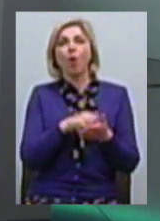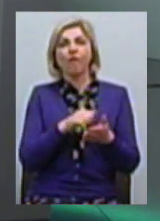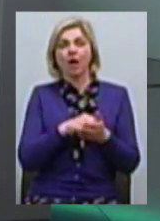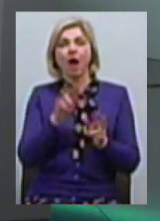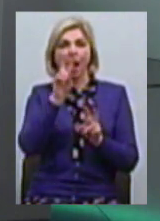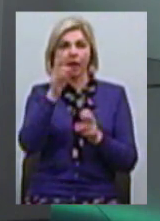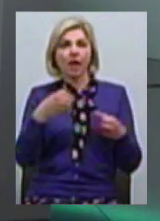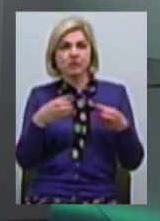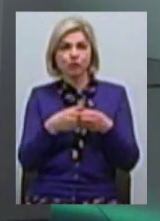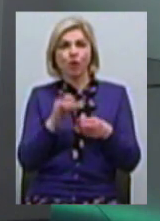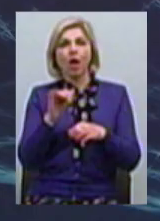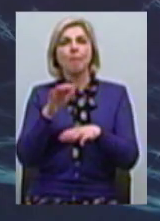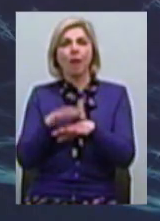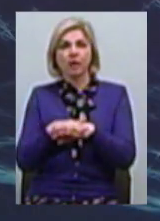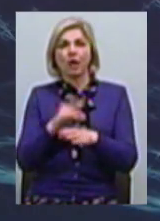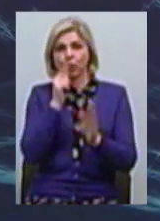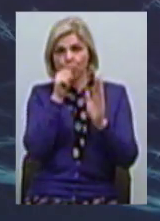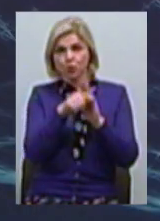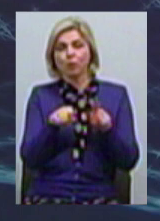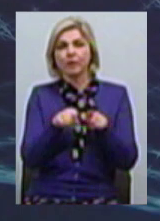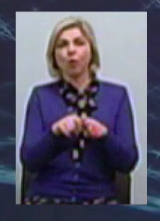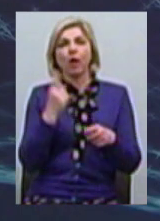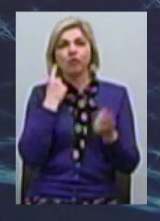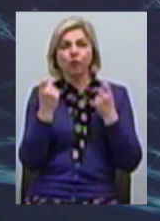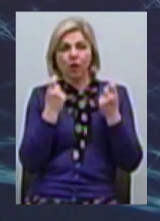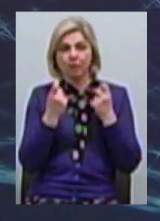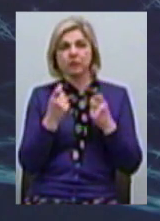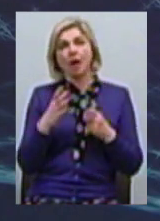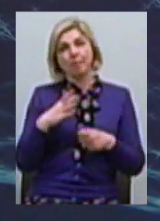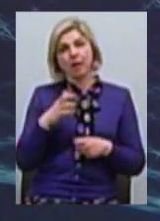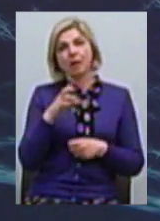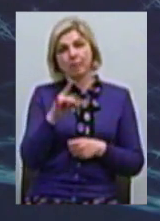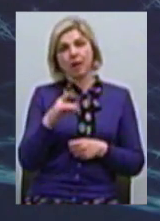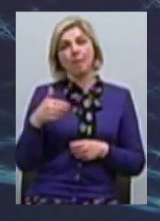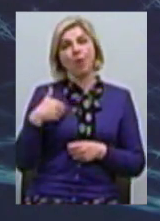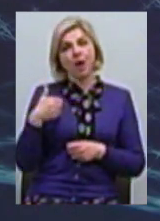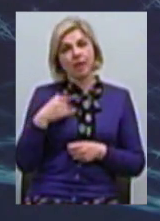банкам доступ к такой информации, конечно, очень был бы полезен, но,